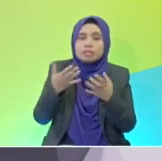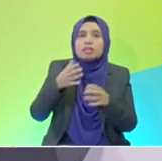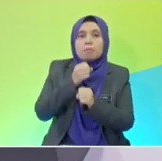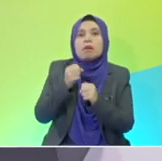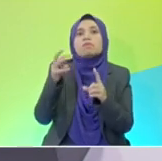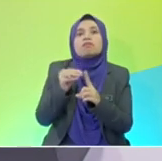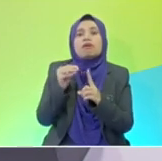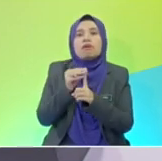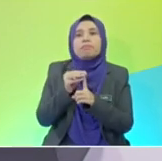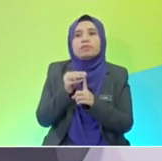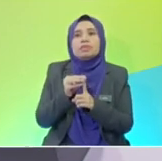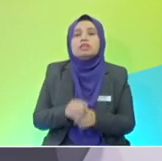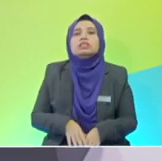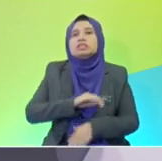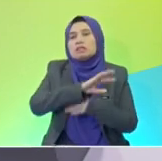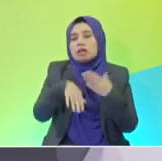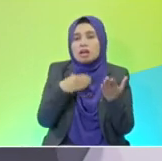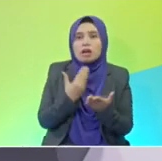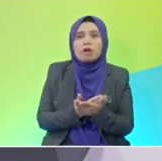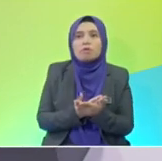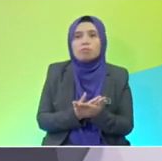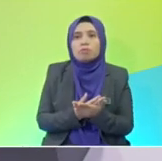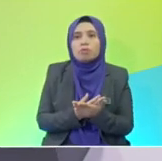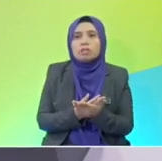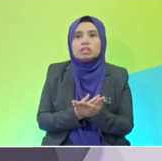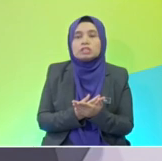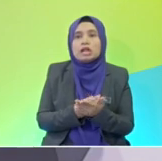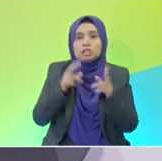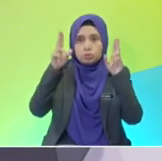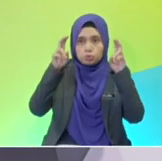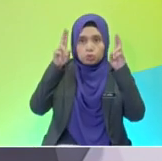diuji adalah meliputi semua Sabtu pembelajaran